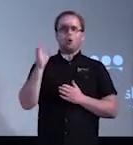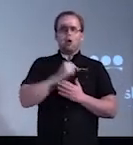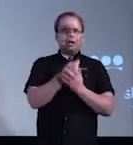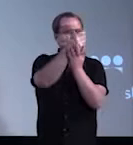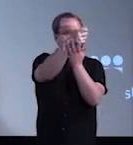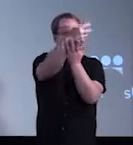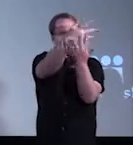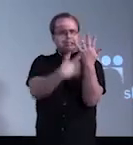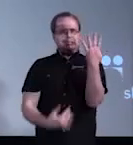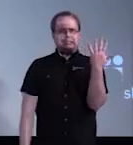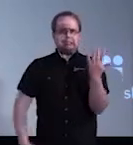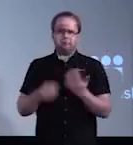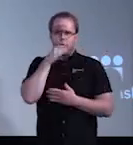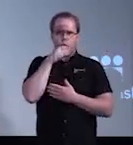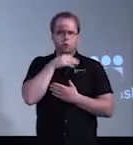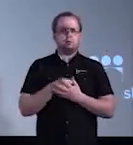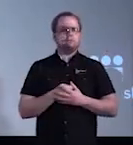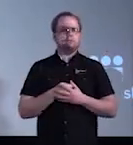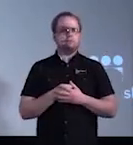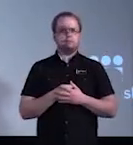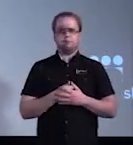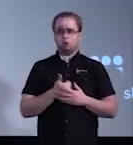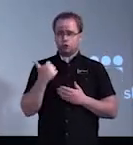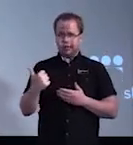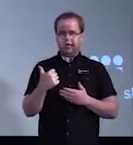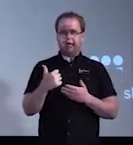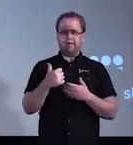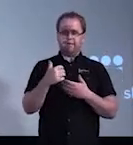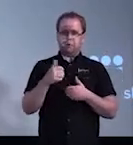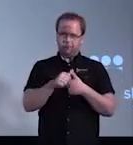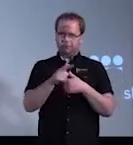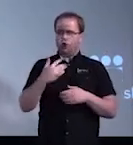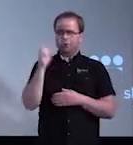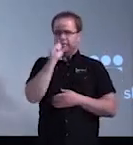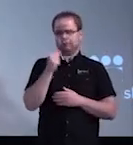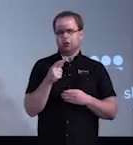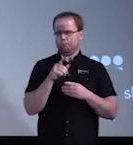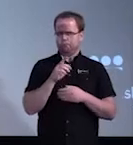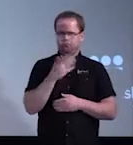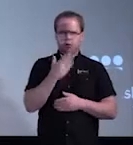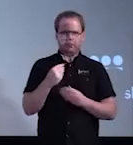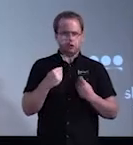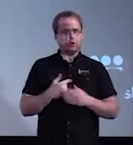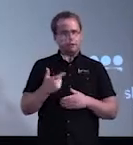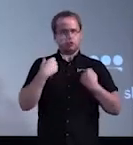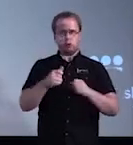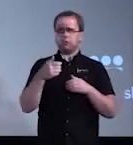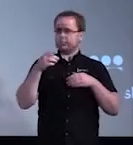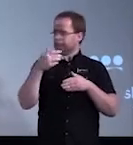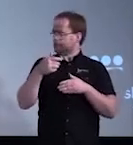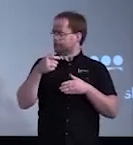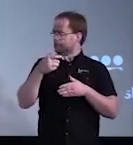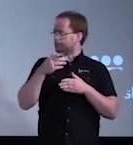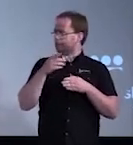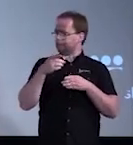jag jättemycket frågor. Så att här har vi oerhört mycket material. Så att vi kör igång direkt tycker jag. Och då vill jag